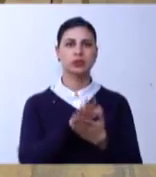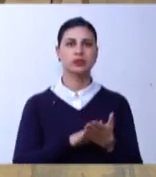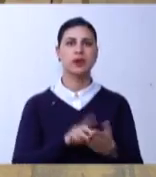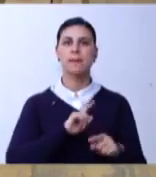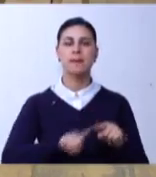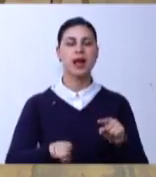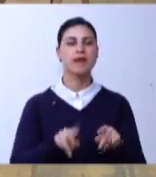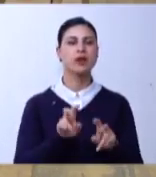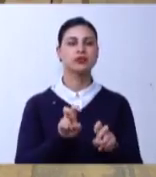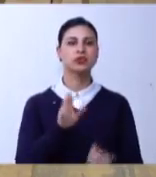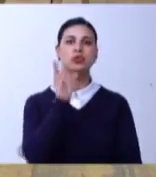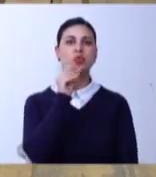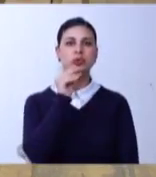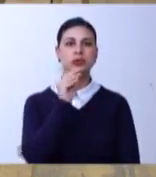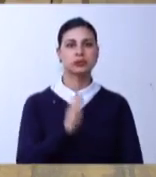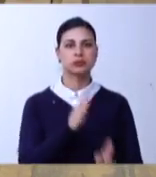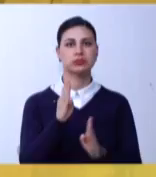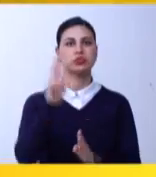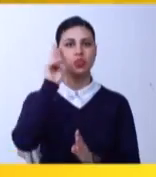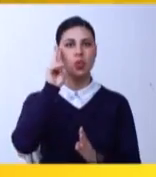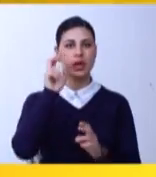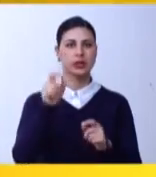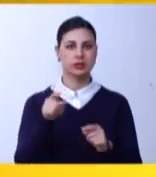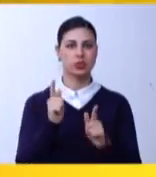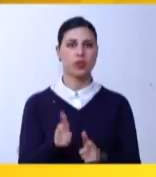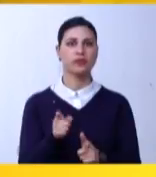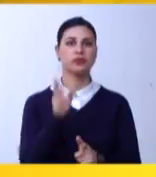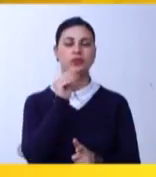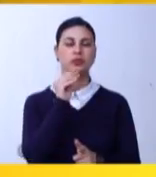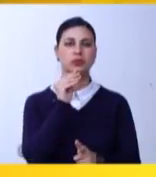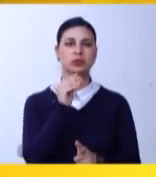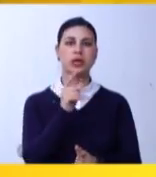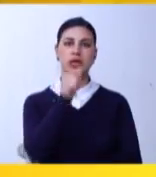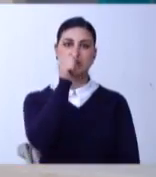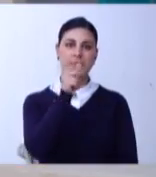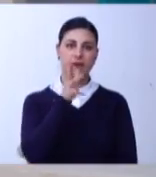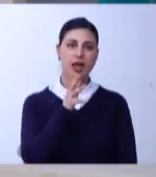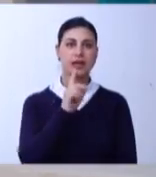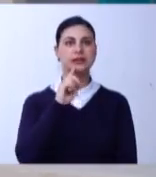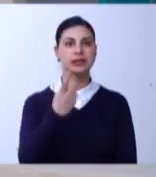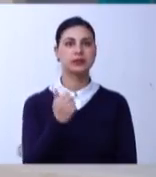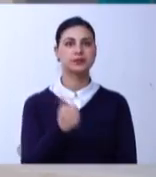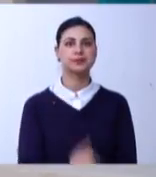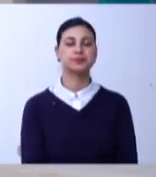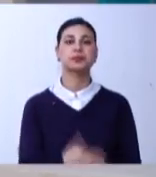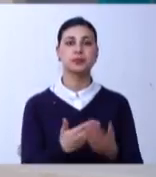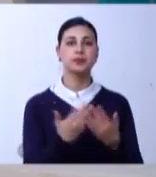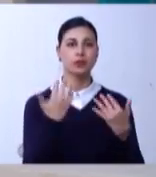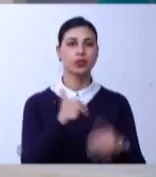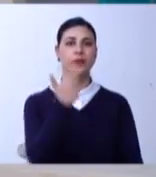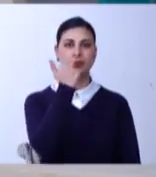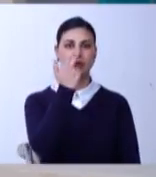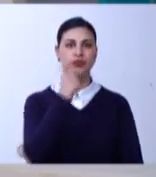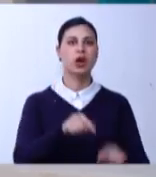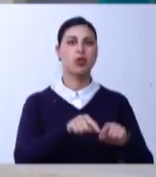აი მალევე ნიშნავს, რომ რამდენიმე დღეში თუ რამდენიმე თვეში. აი მაგალითად მიეჩვია ბავშვი ქოთანს